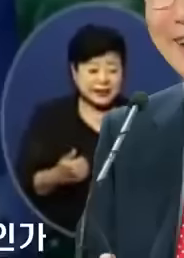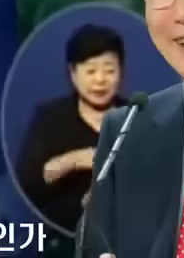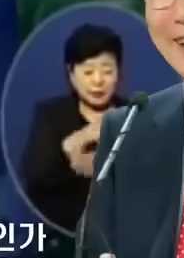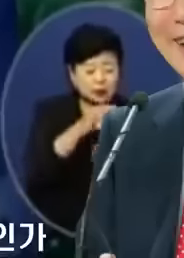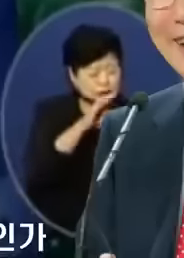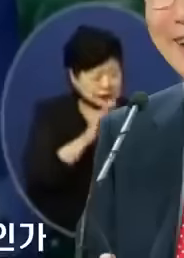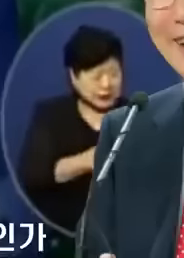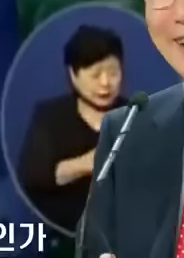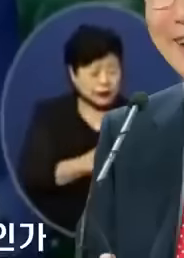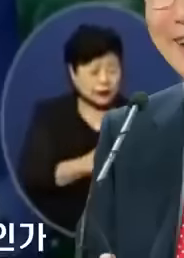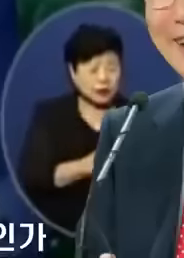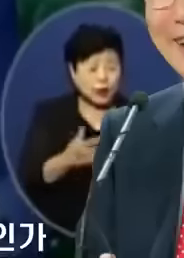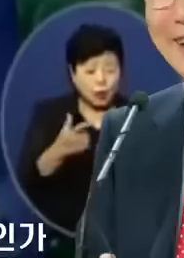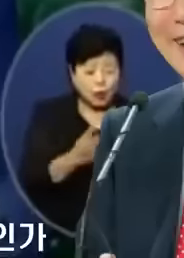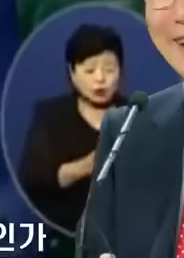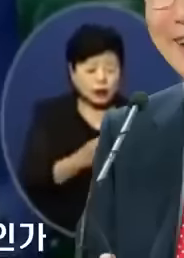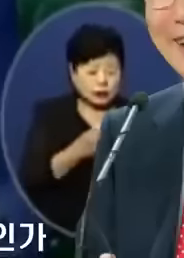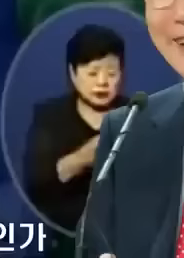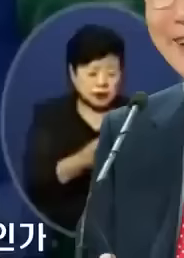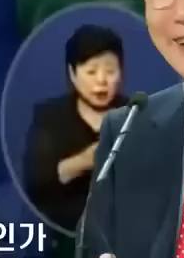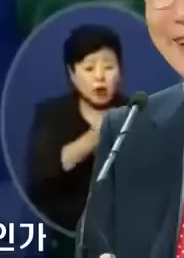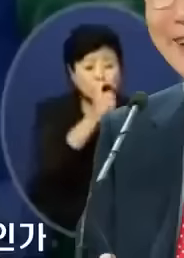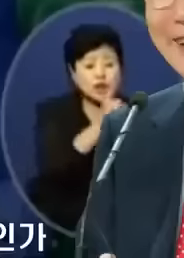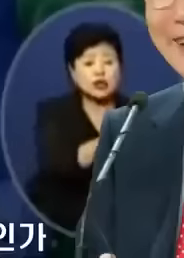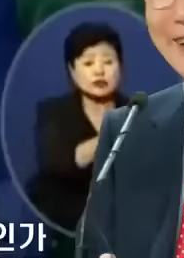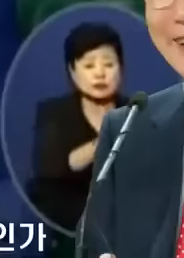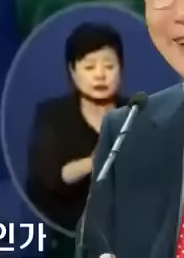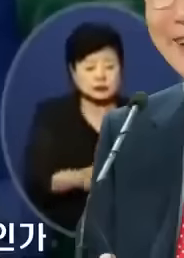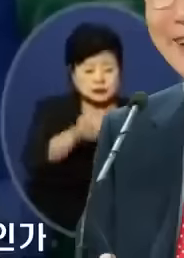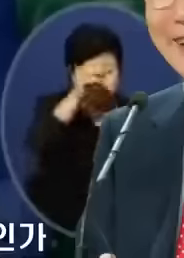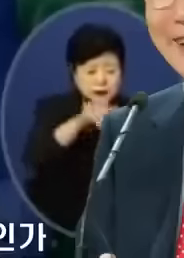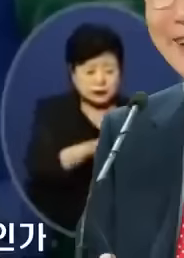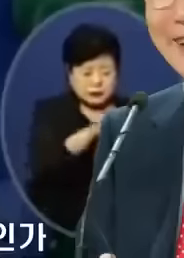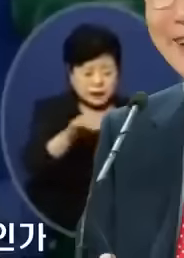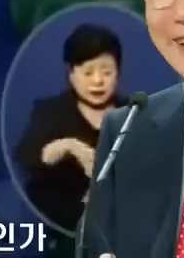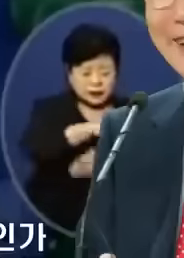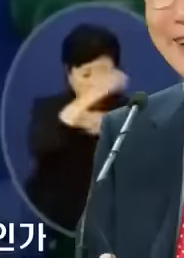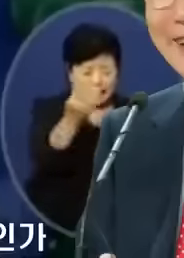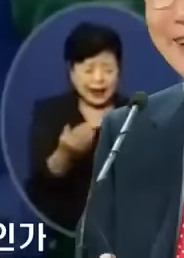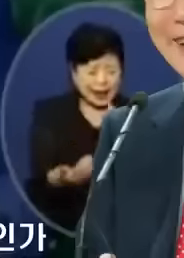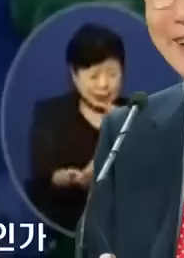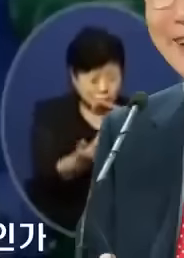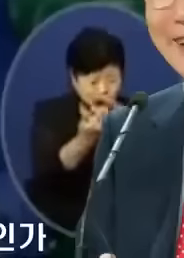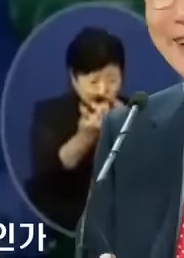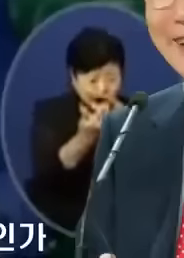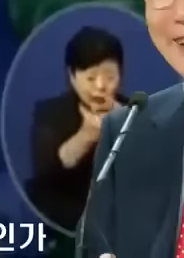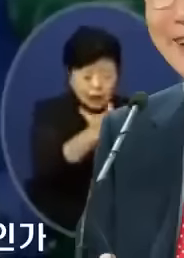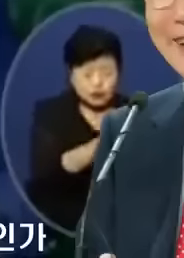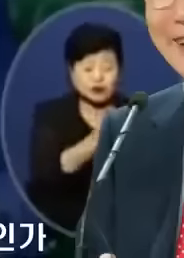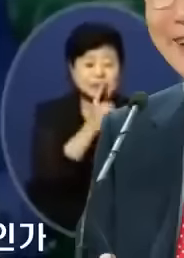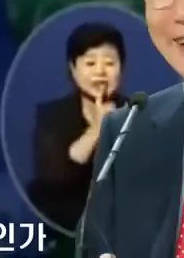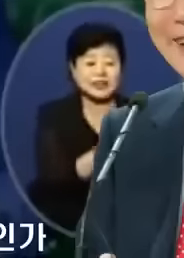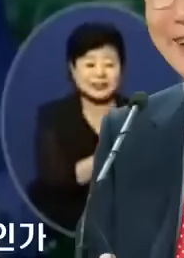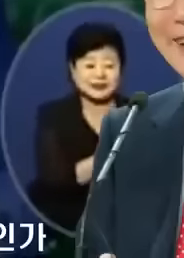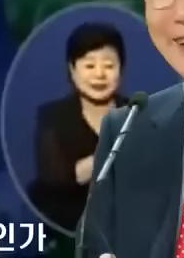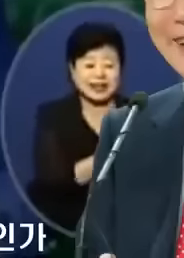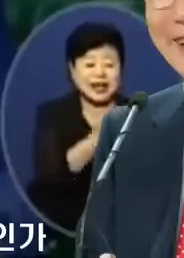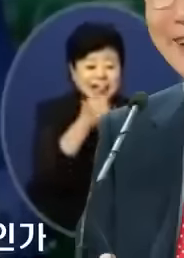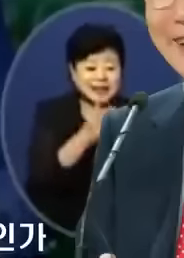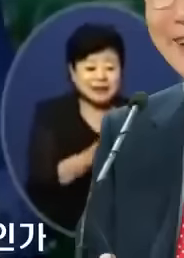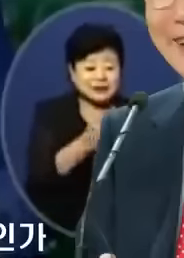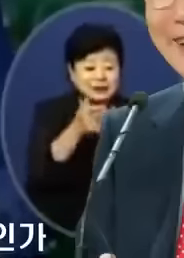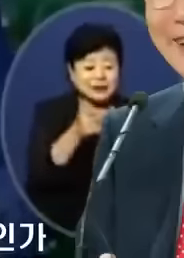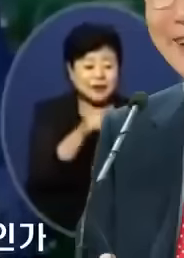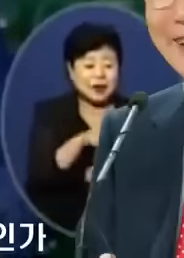모든 잘못된 원수들과 싸워서 이겨놓은 것입니다. 십자가에서 내가 다 이루었다 하시고 주님이 이겨놓았는데 그